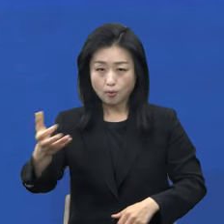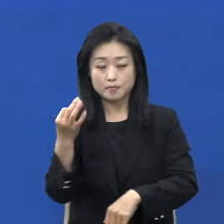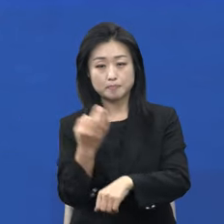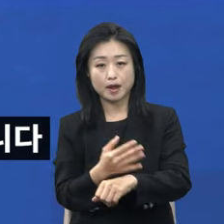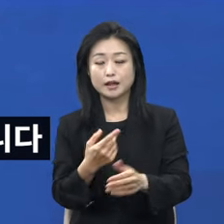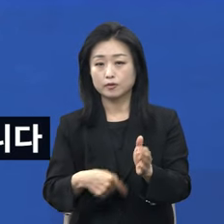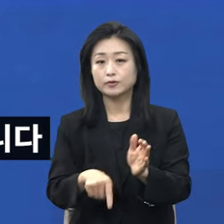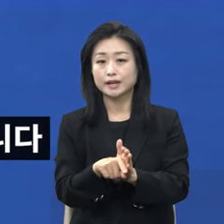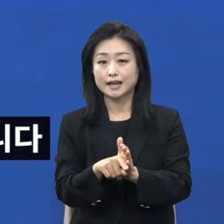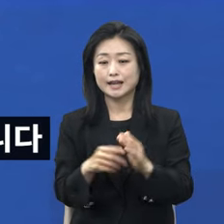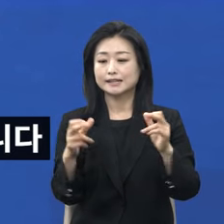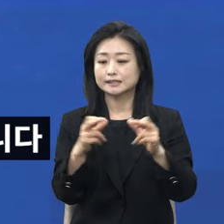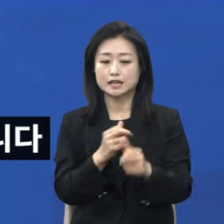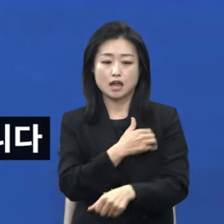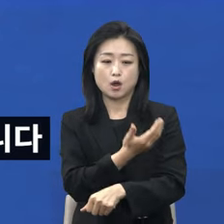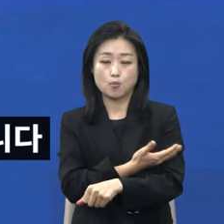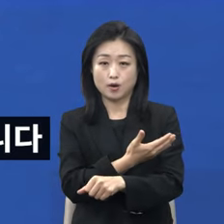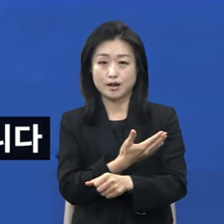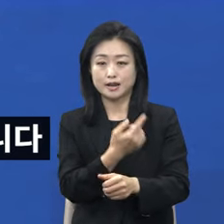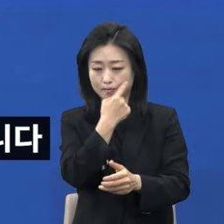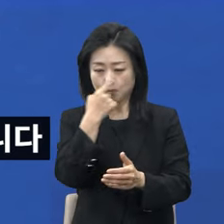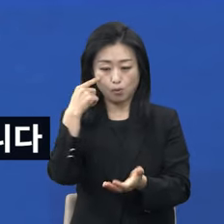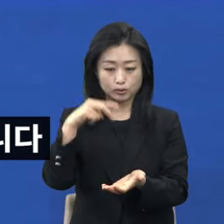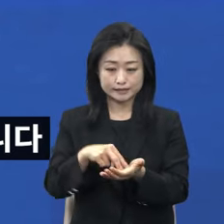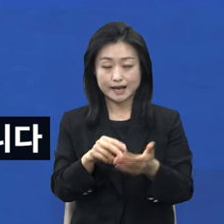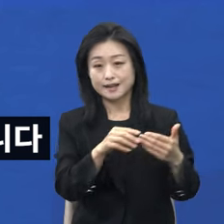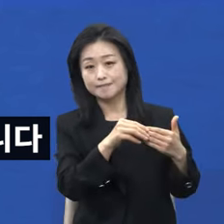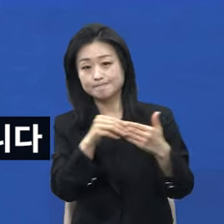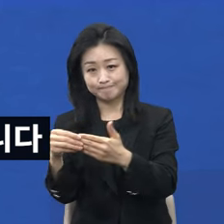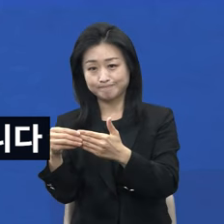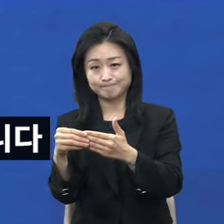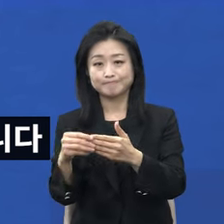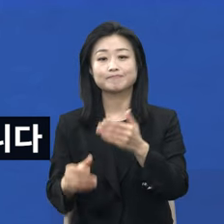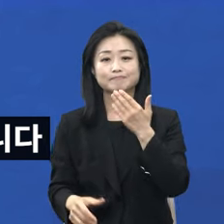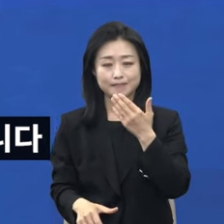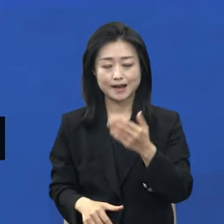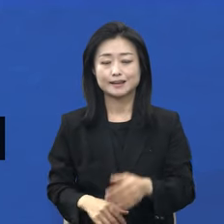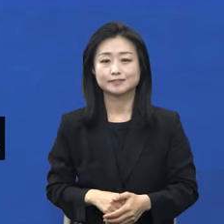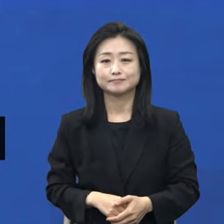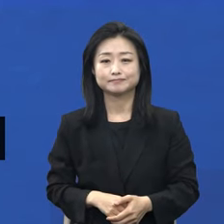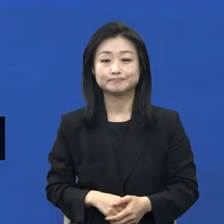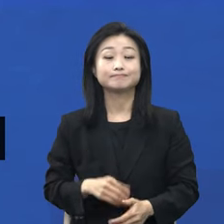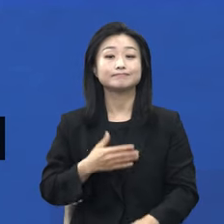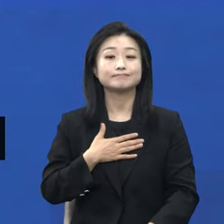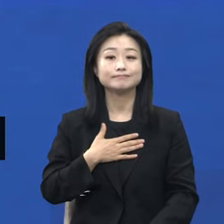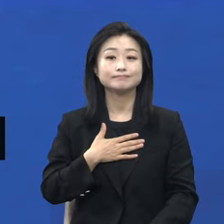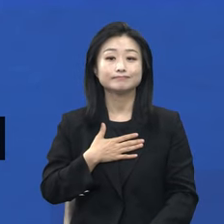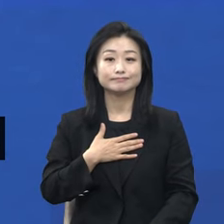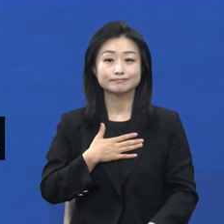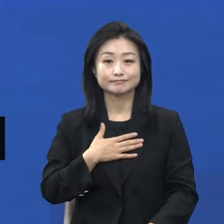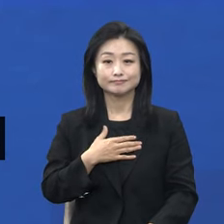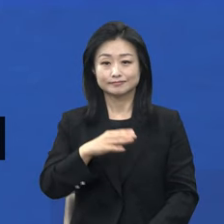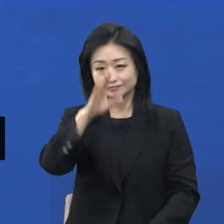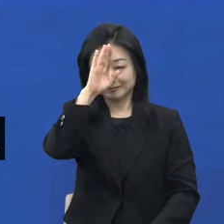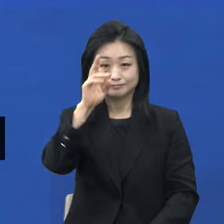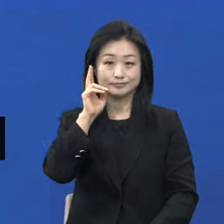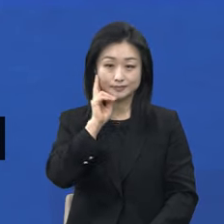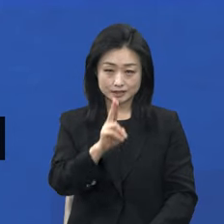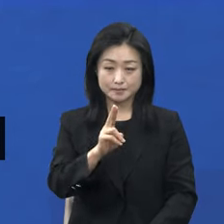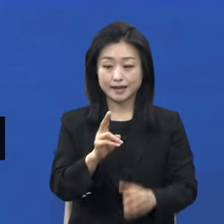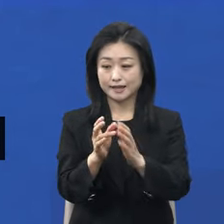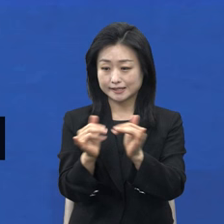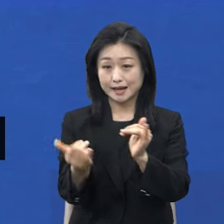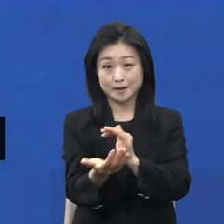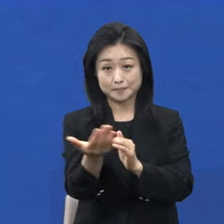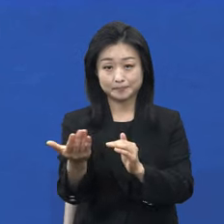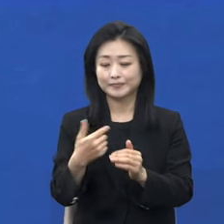개선 등 장애인 권리 보장이 앞장서는 장애인위원회를 만들겠습니다. 저는 장애가 심한 중증장애인 당사자